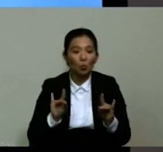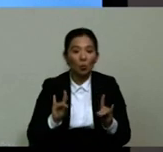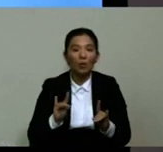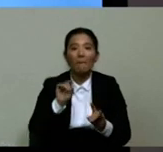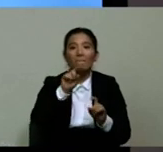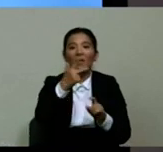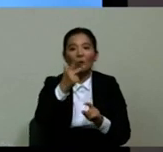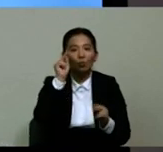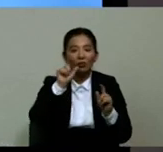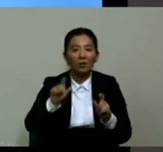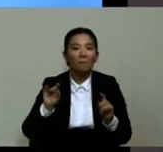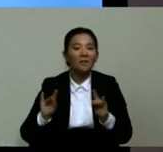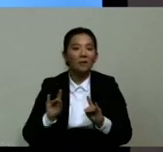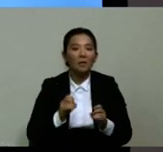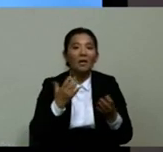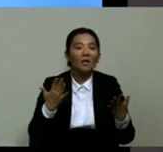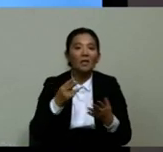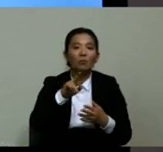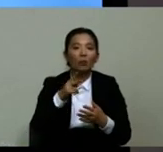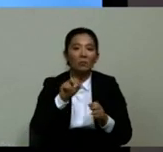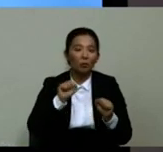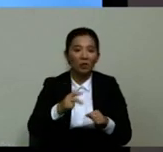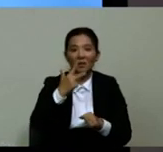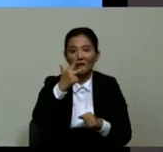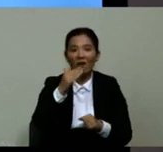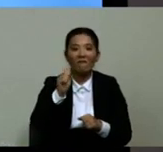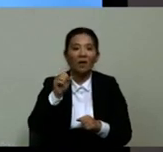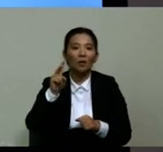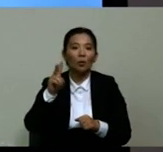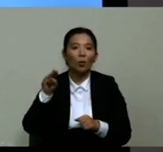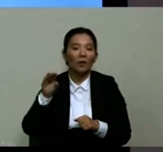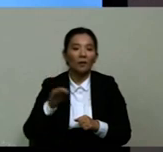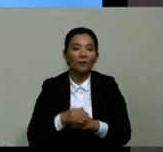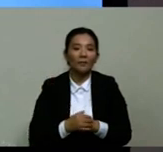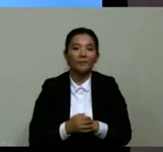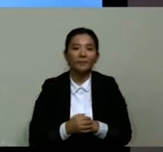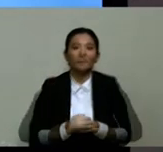ученика. Сколькими способами можно посадить? 3 факториал.